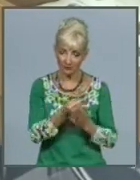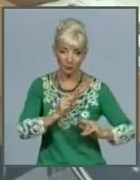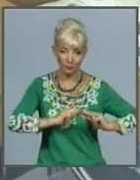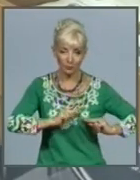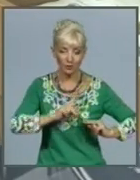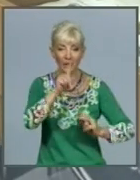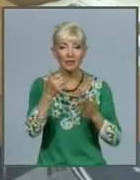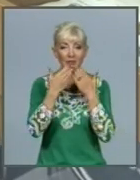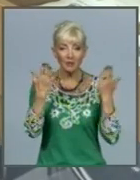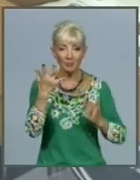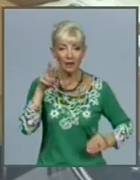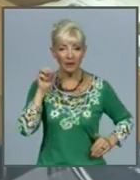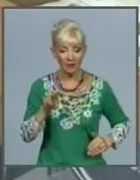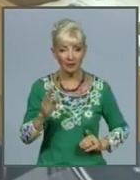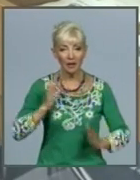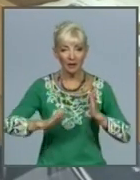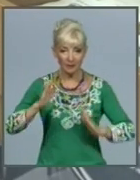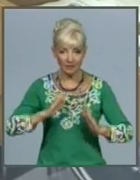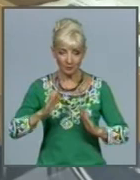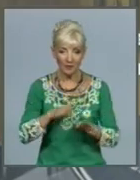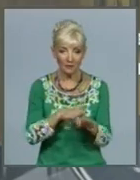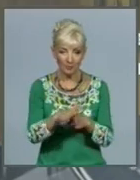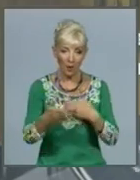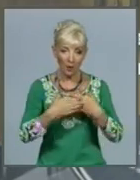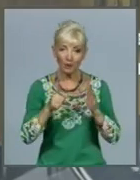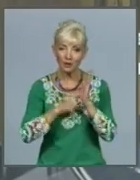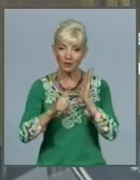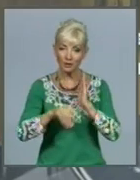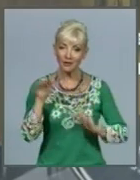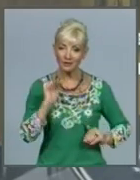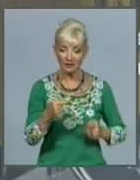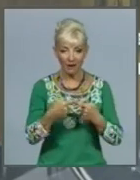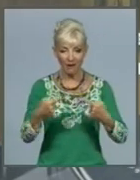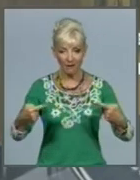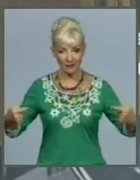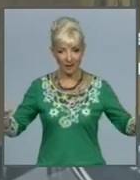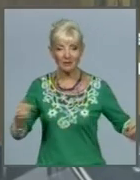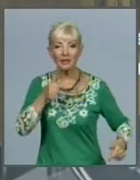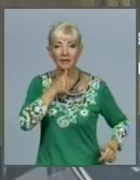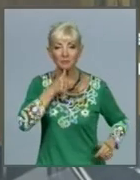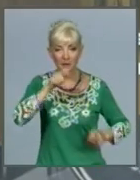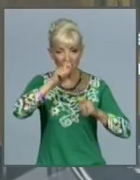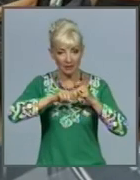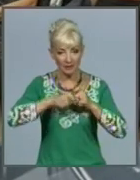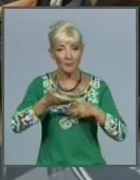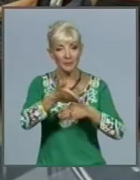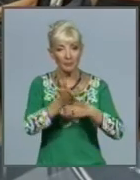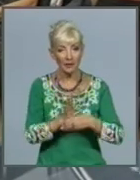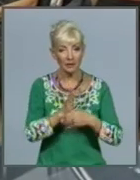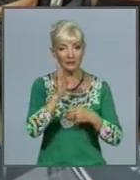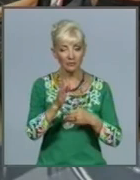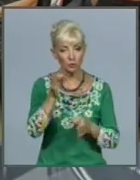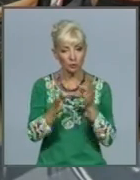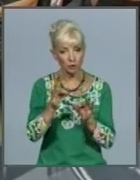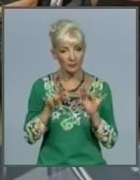років інститутом виконано понад 60 тисяч різного роду експертиз. Половина – у кримінальних справах. До свята